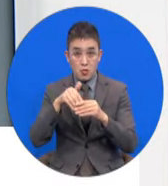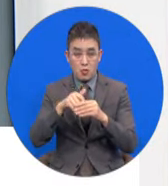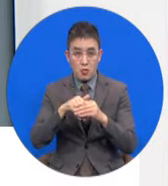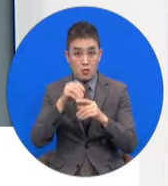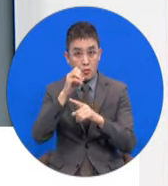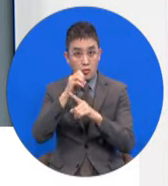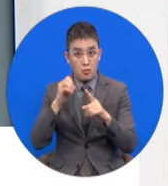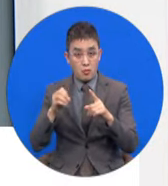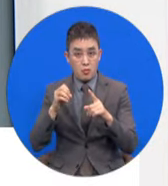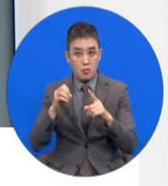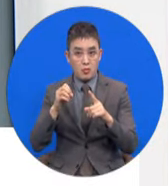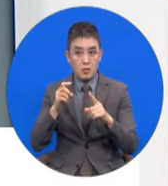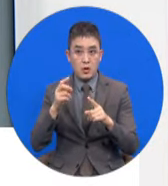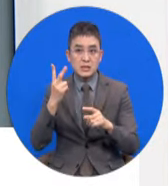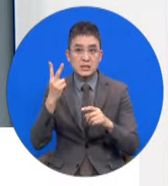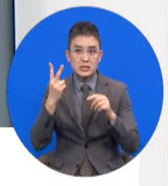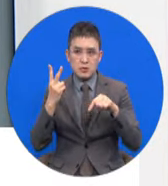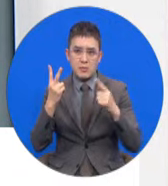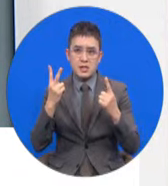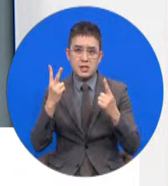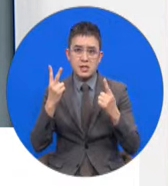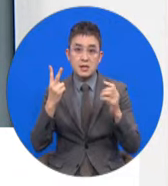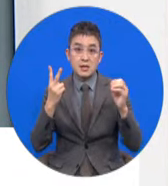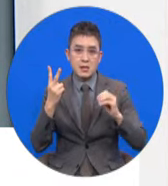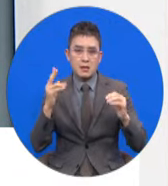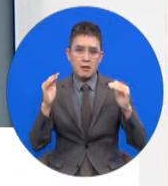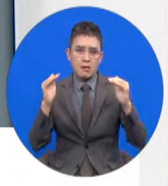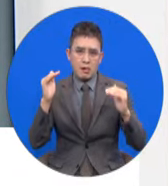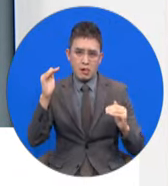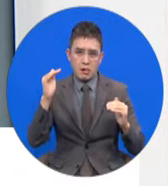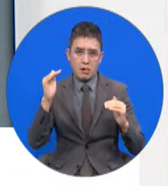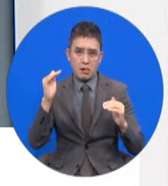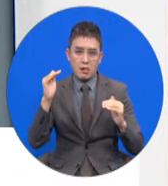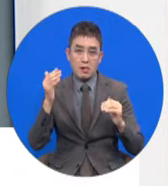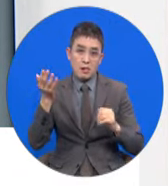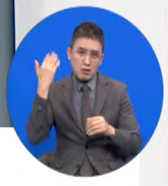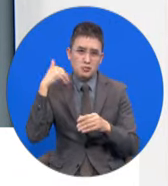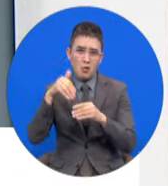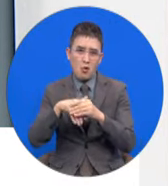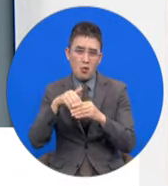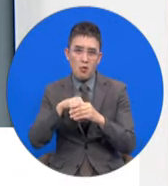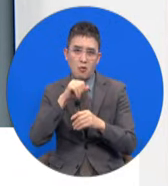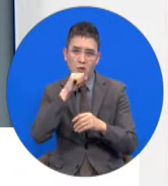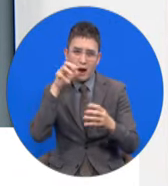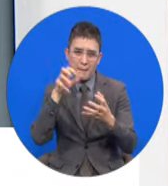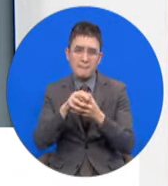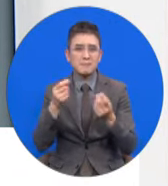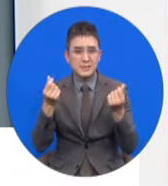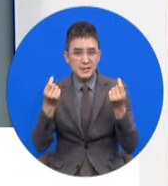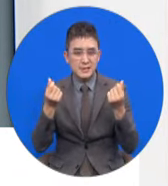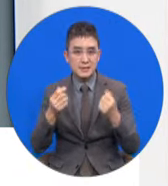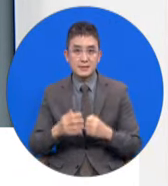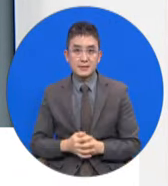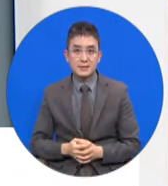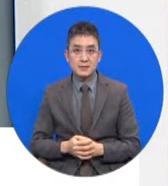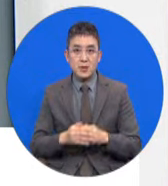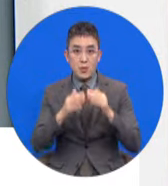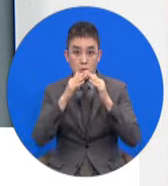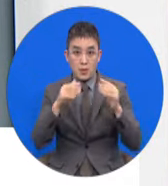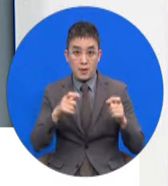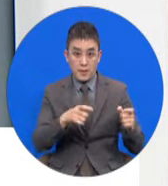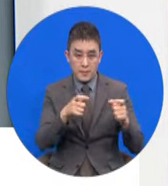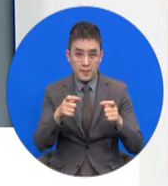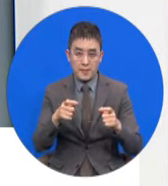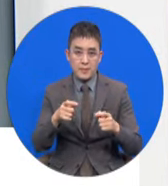지난번 총선거 2.1%포인트 낮군요. 네, 지난번 선거와 비슷하게 나오지 않을까 하는 생각이 들고요. 그런데 이제 호남과